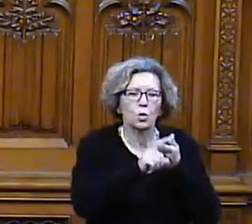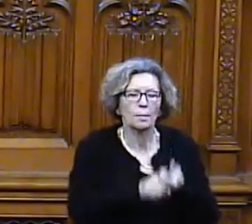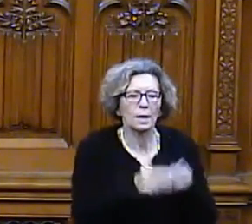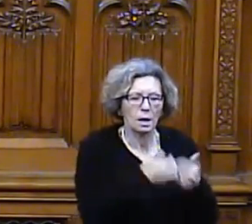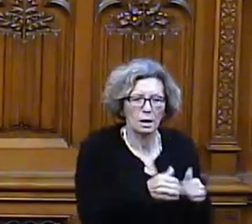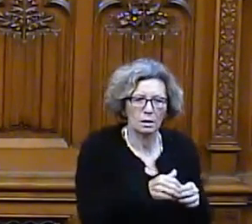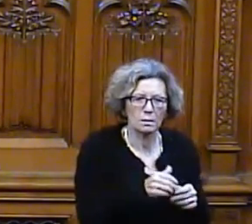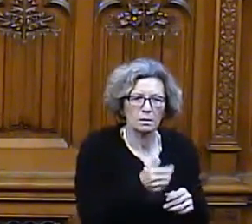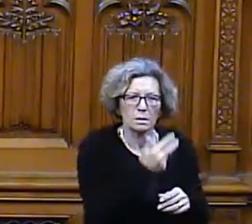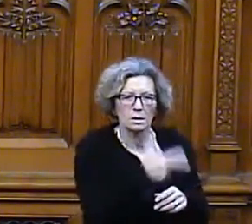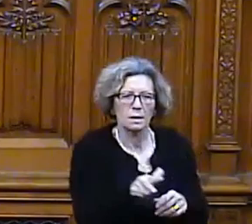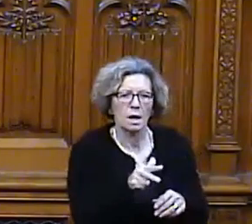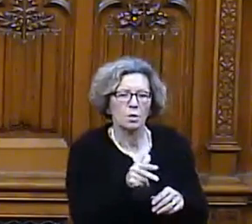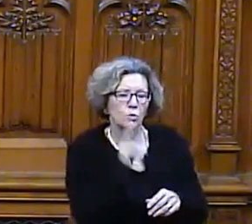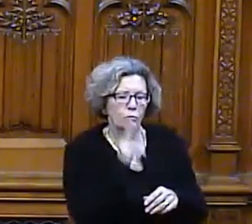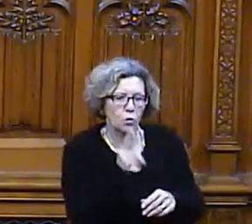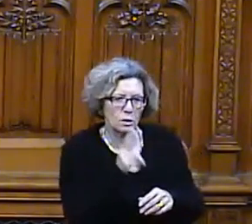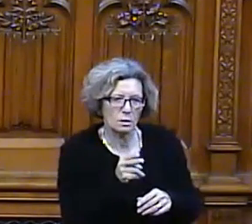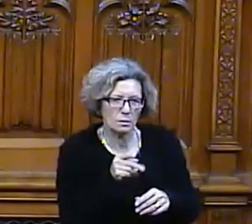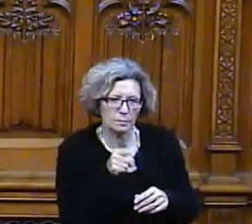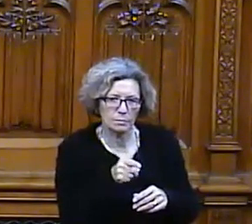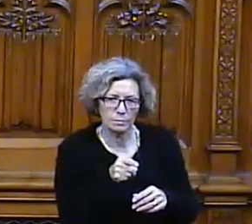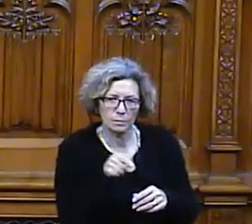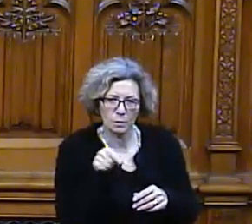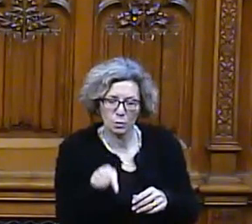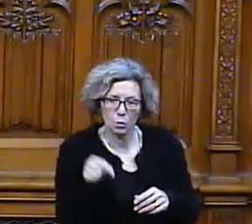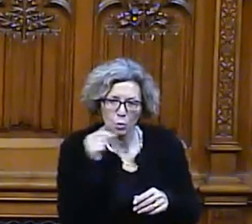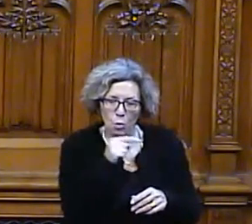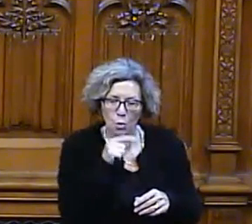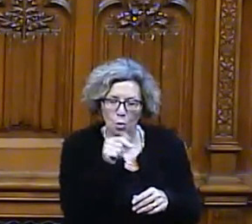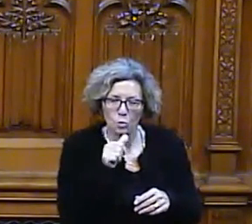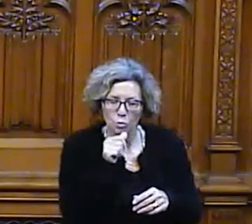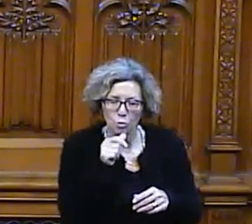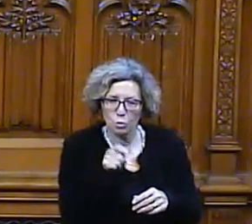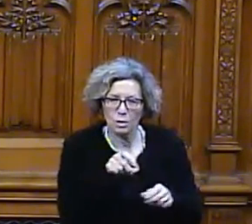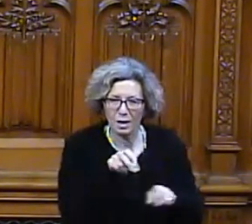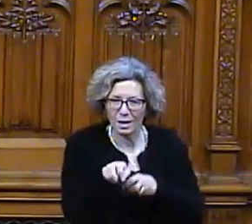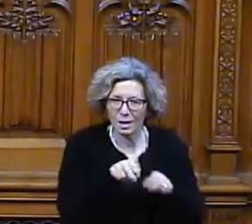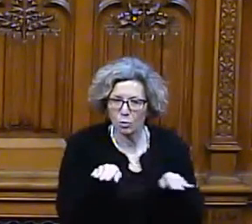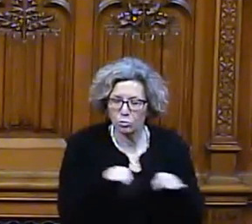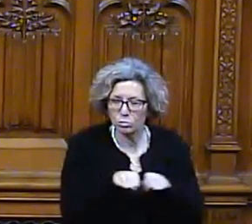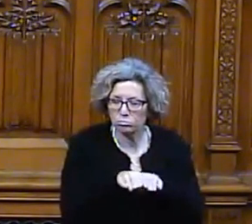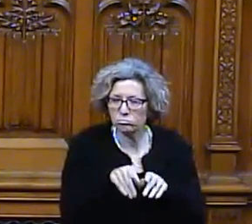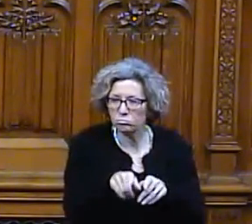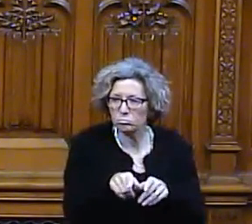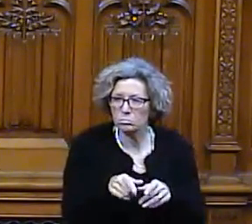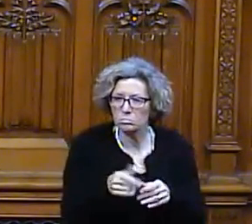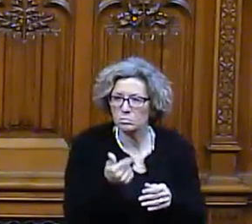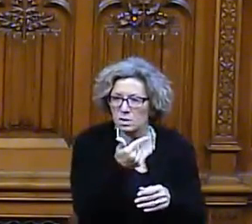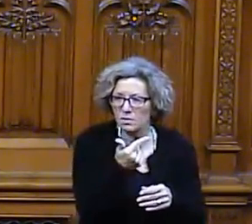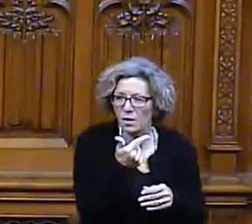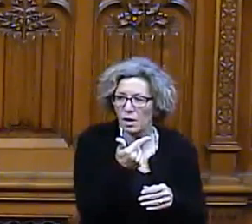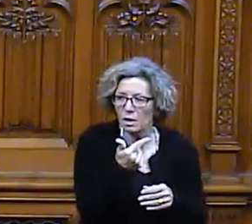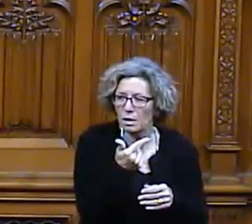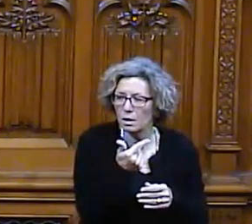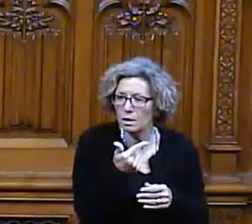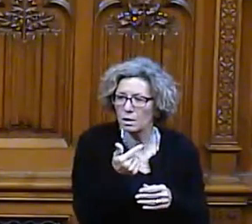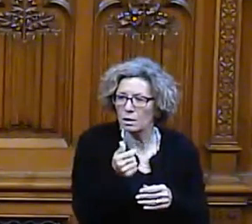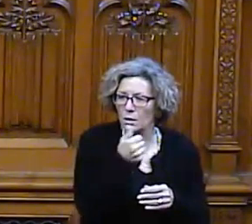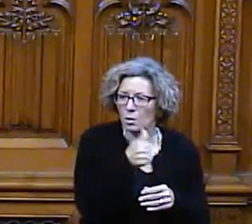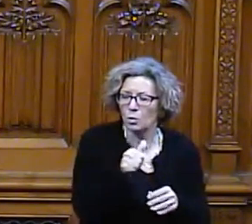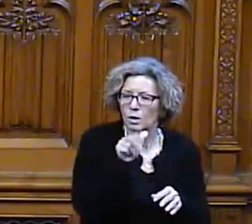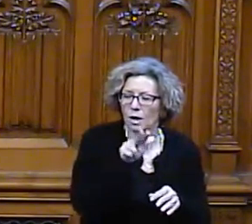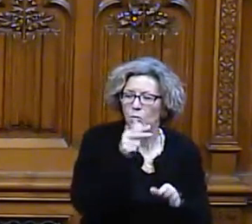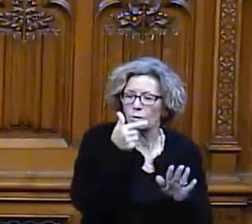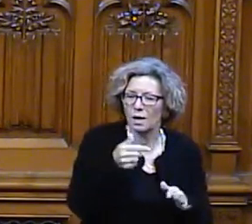Unabhängigkeitserklärung 300 Worte, nur das rot-grüne Regierungsübereinkommen Häupl-Wasilako II hat